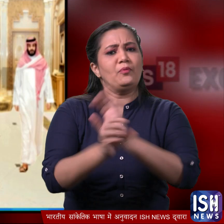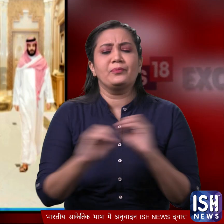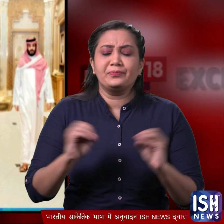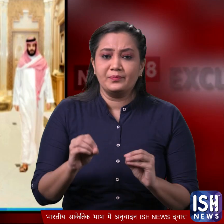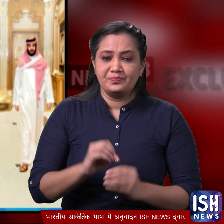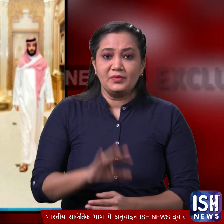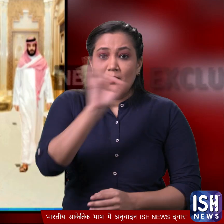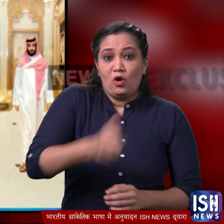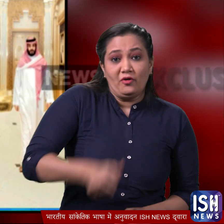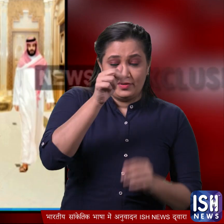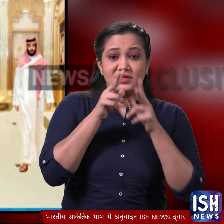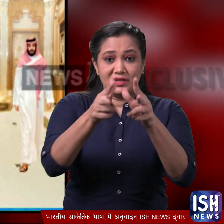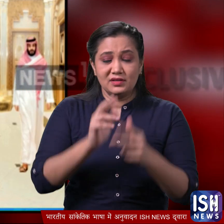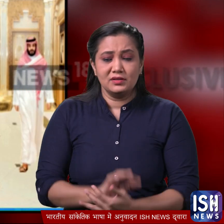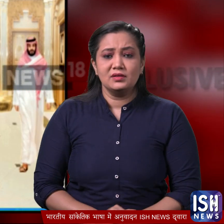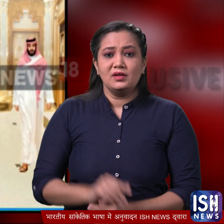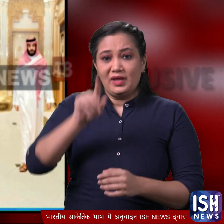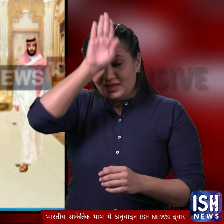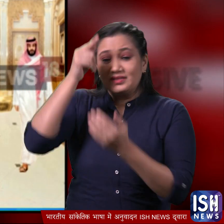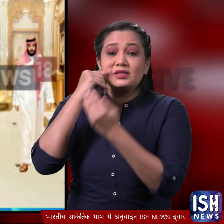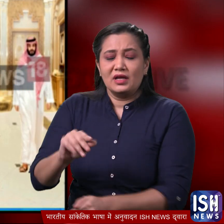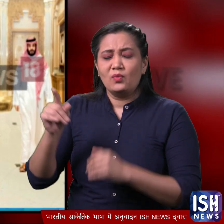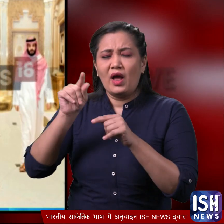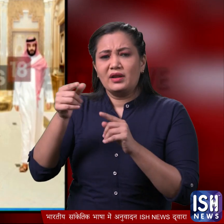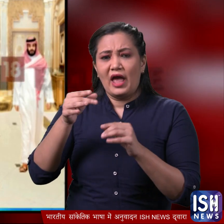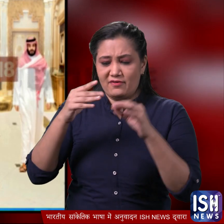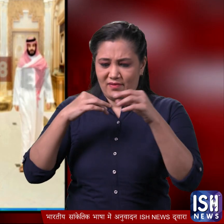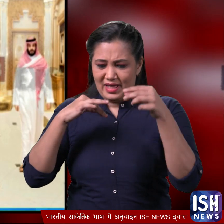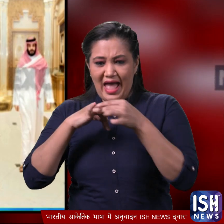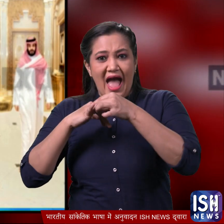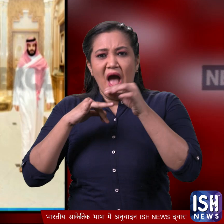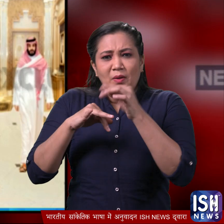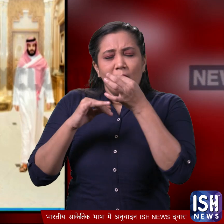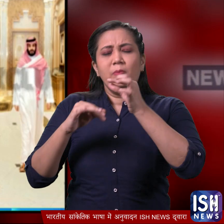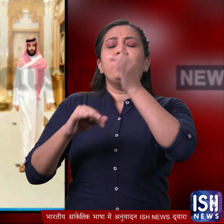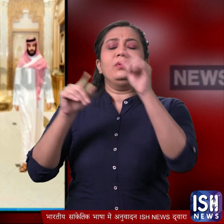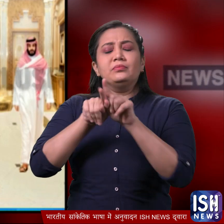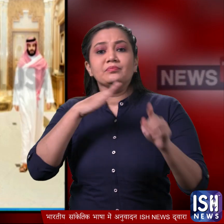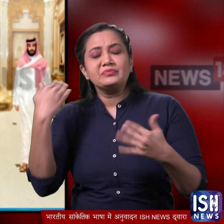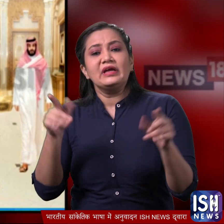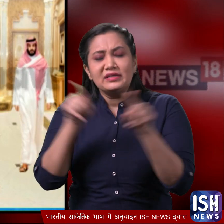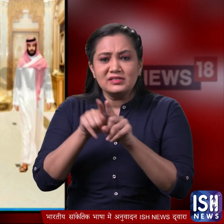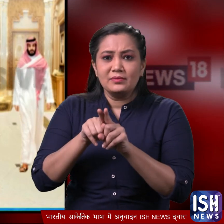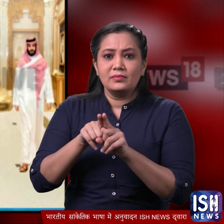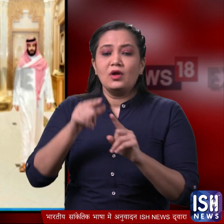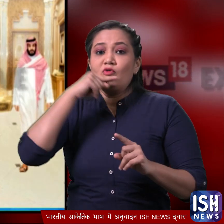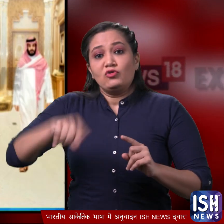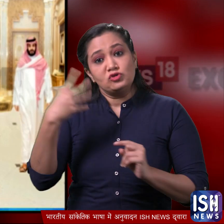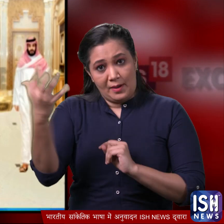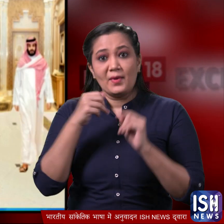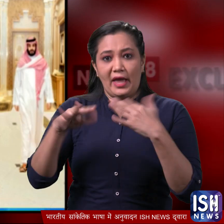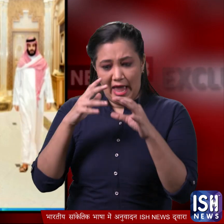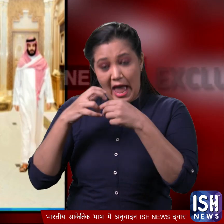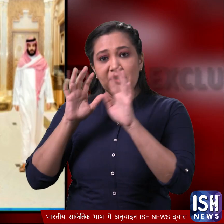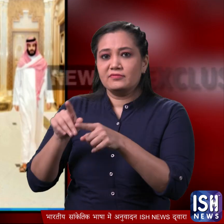कोई सबूत नहीं दिए, मगर इस पूर्व अधिकारी ने यह जरूर बताया कि क्राउन प्रिंस के पास एक जहरीली अंगूठी है जो उन्होंने रूस